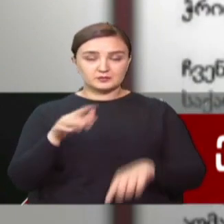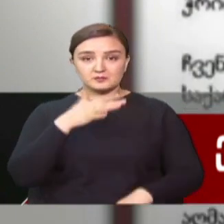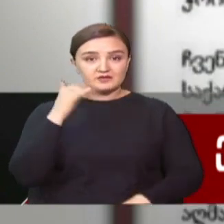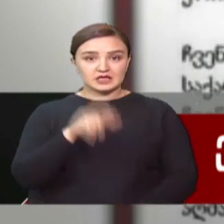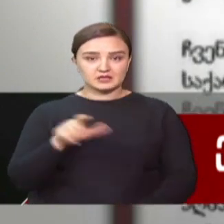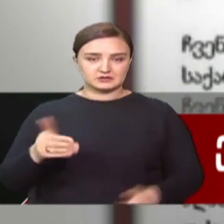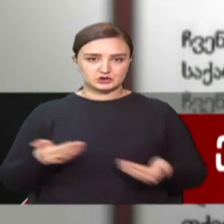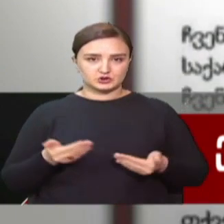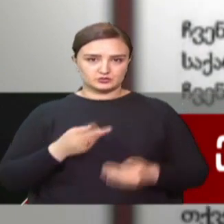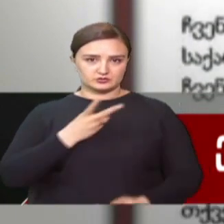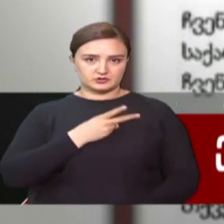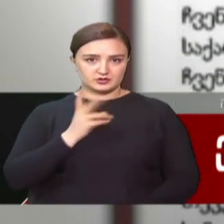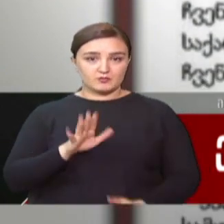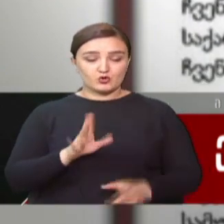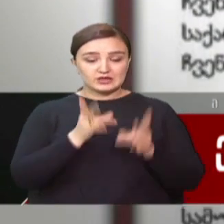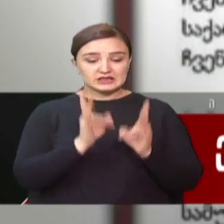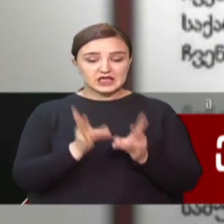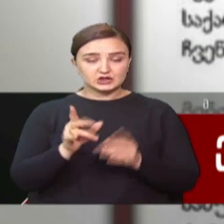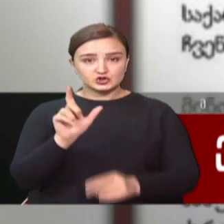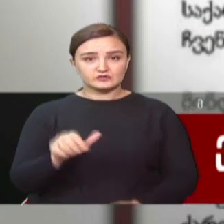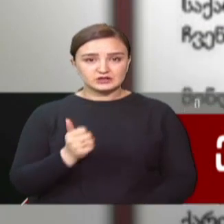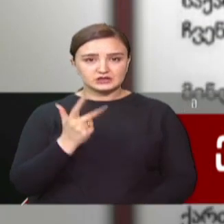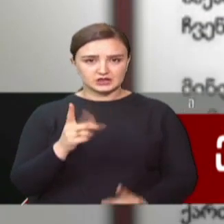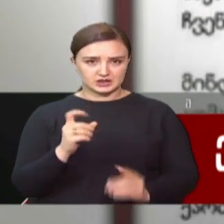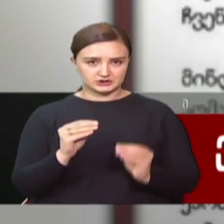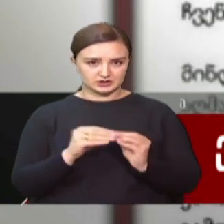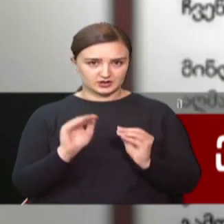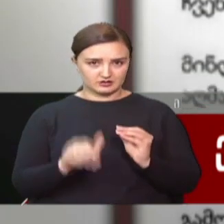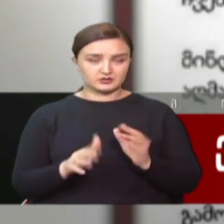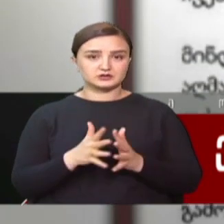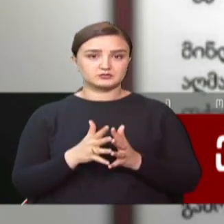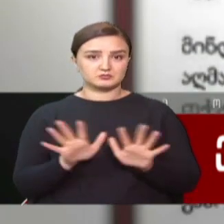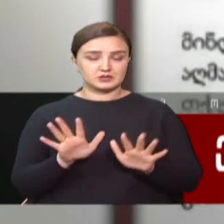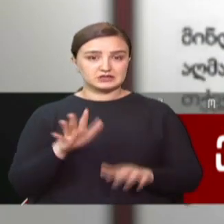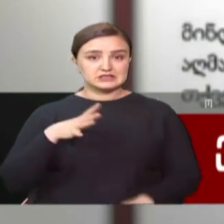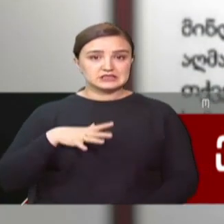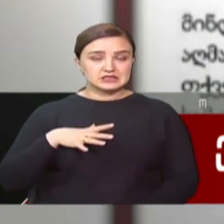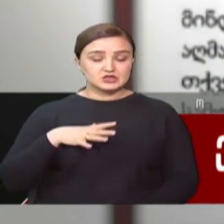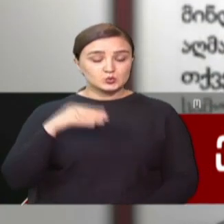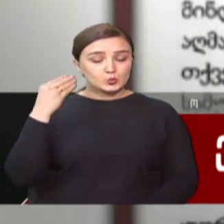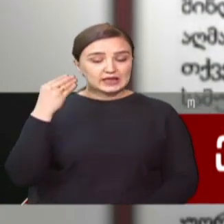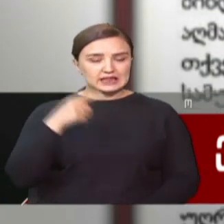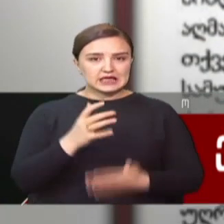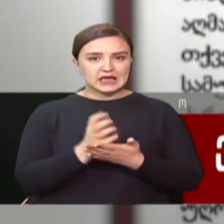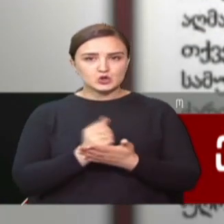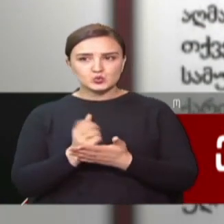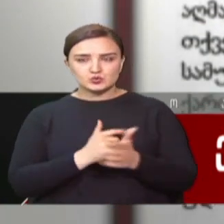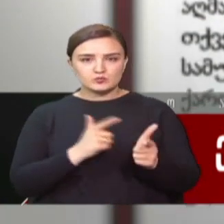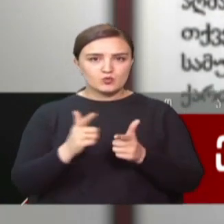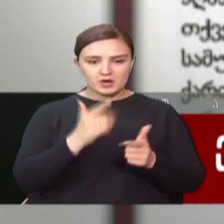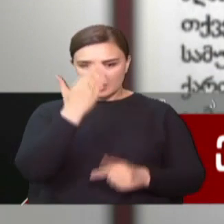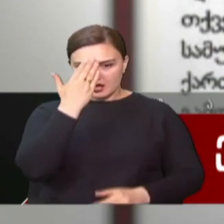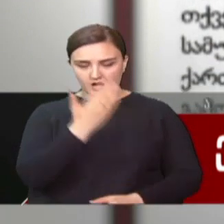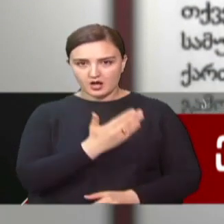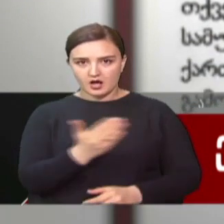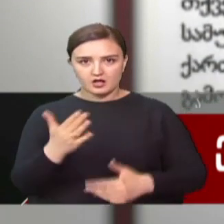adamiani sizotskle sheiziria, kholo dashavebulta raodenobam 110.000-s gadaajarba. Chveni kveqana resursebis maksimaluri mobilizebisa da khalkis